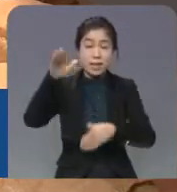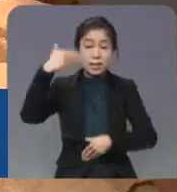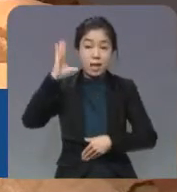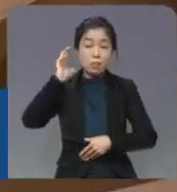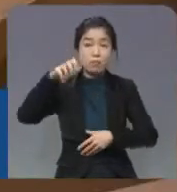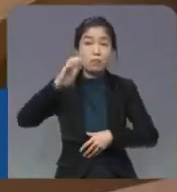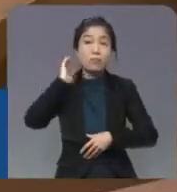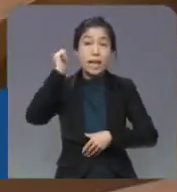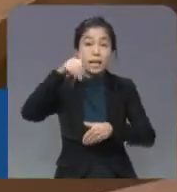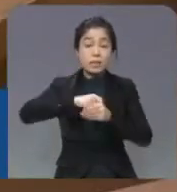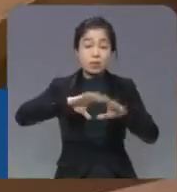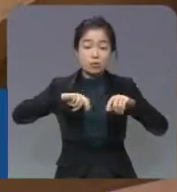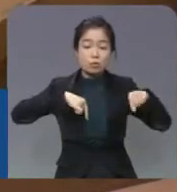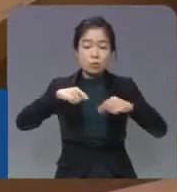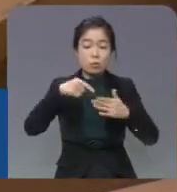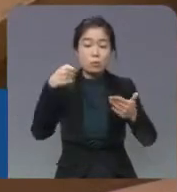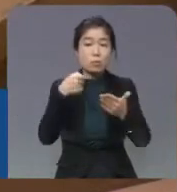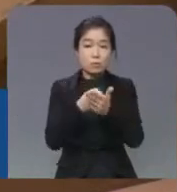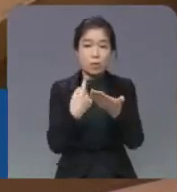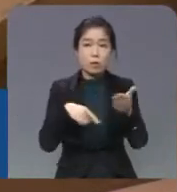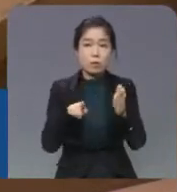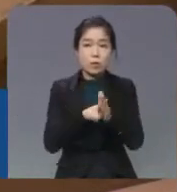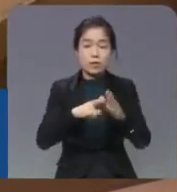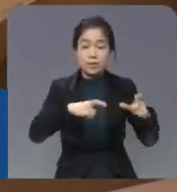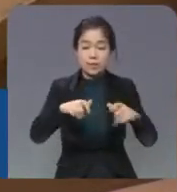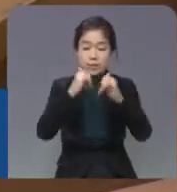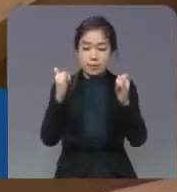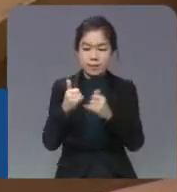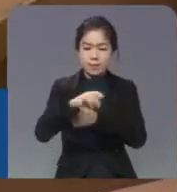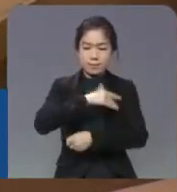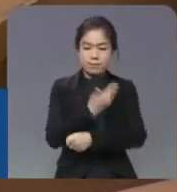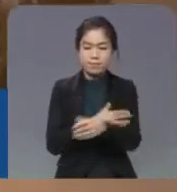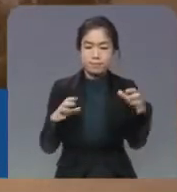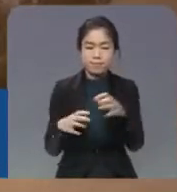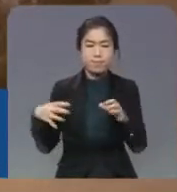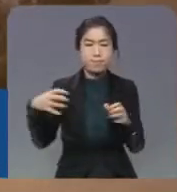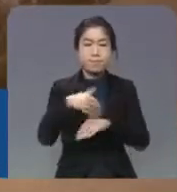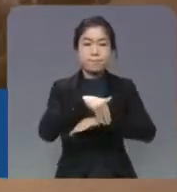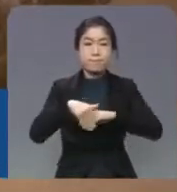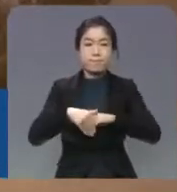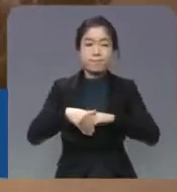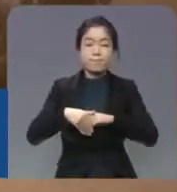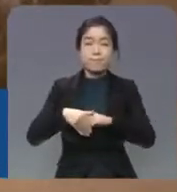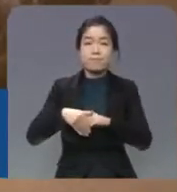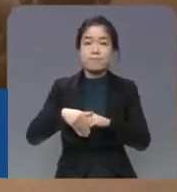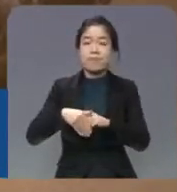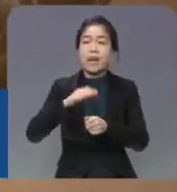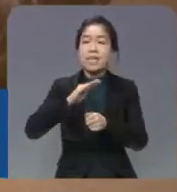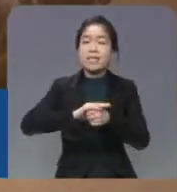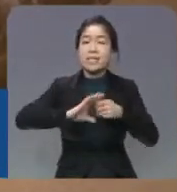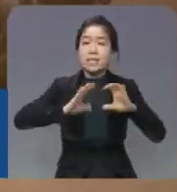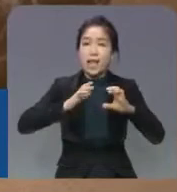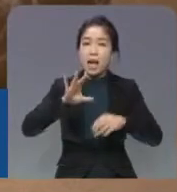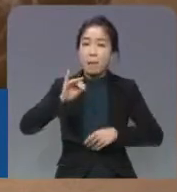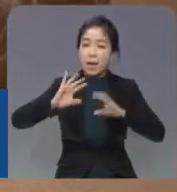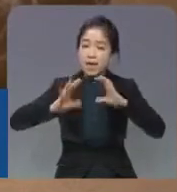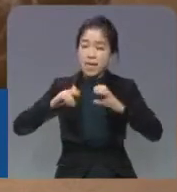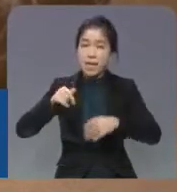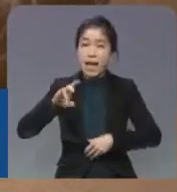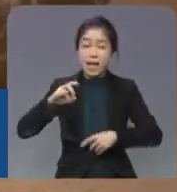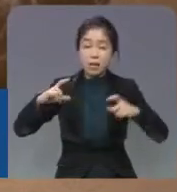채택될 수 있도록 지역사회와 함께 모든 역량을 결집하기로 했습니다. 또 신라 백제 가야 문화권에 비해서